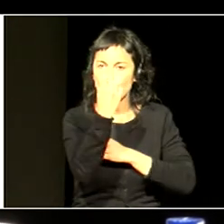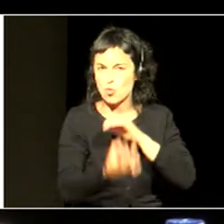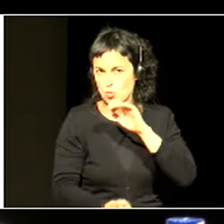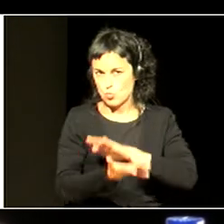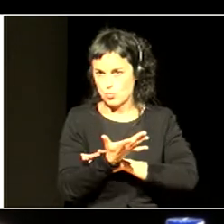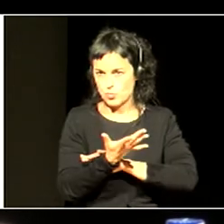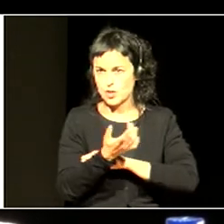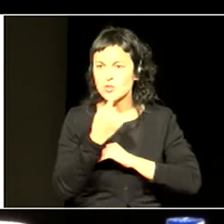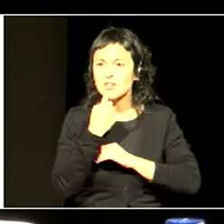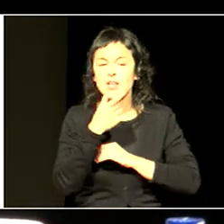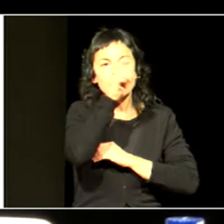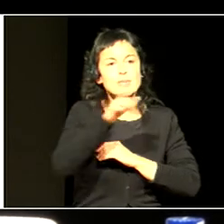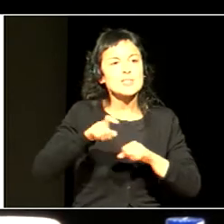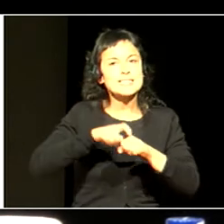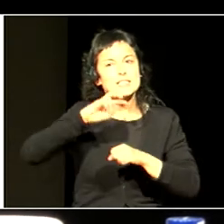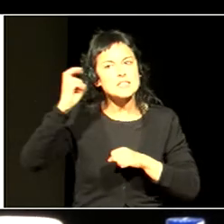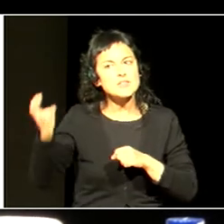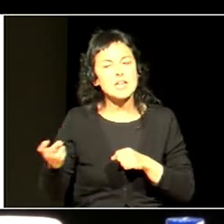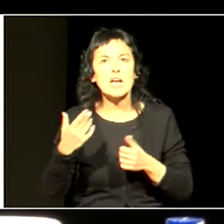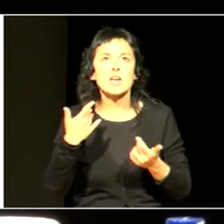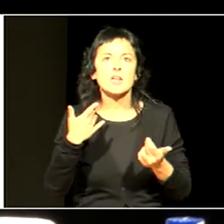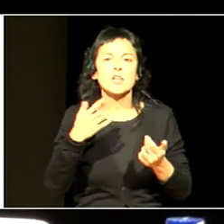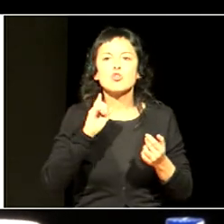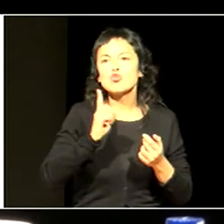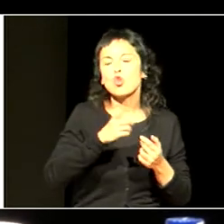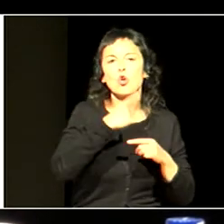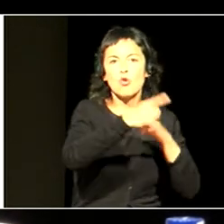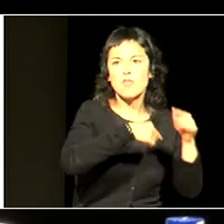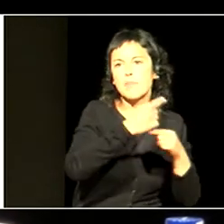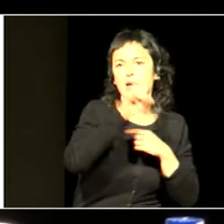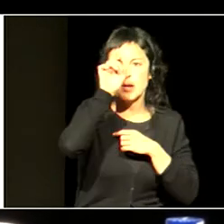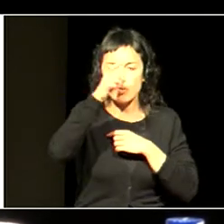esaten dutenean ez dut esaten bakarrik zenide, irakasle eta ikasle.